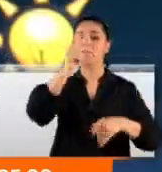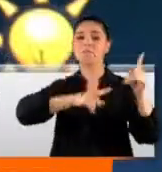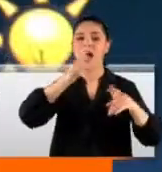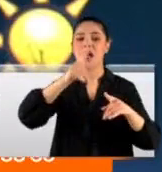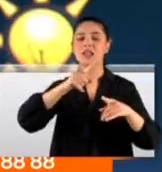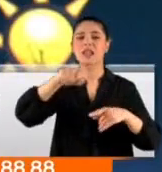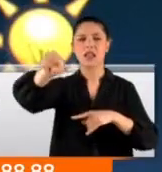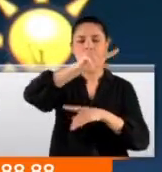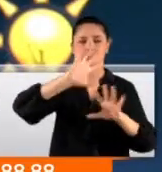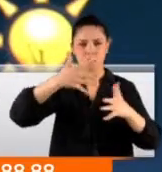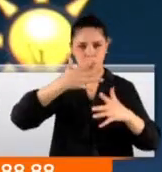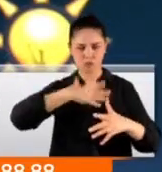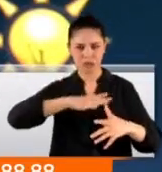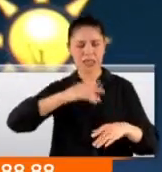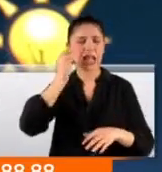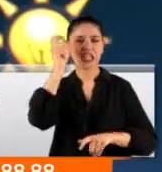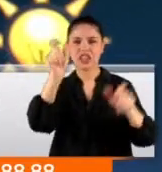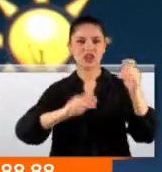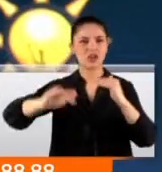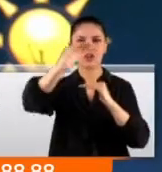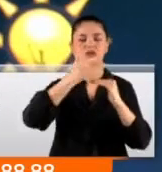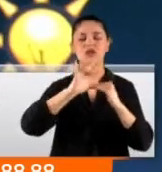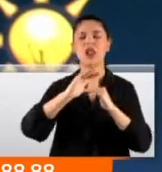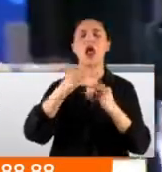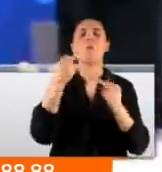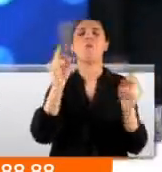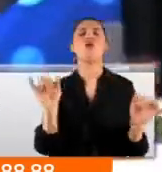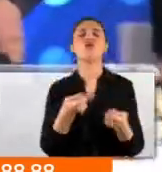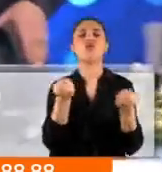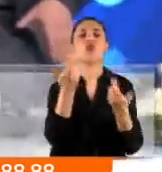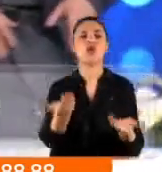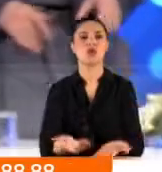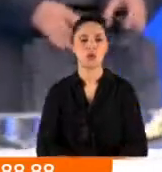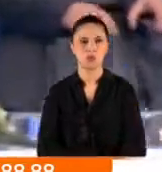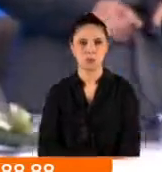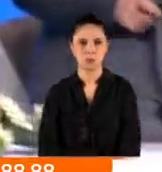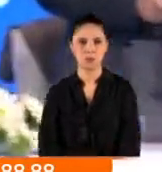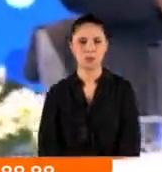çekip çevirmeye çalışanlar boşuna uğraşıyorlar. İnan.